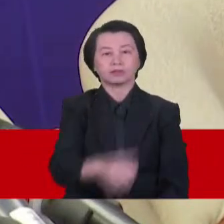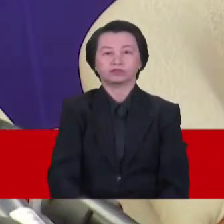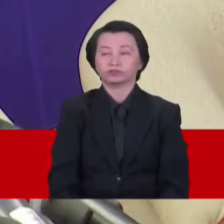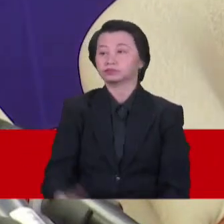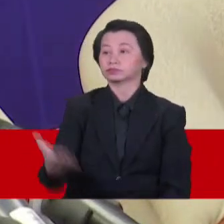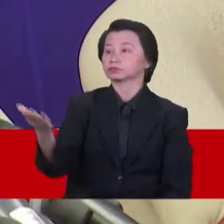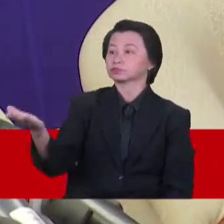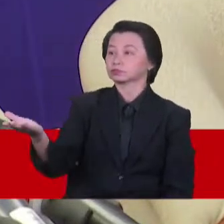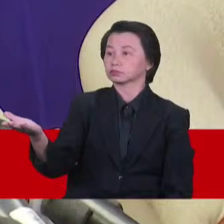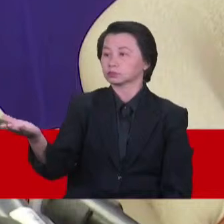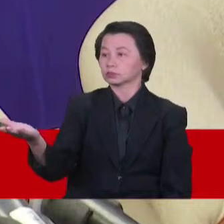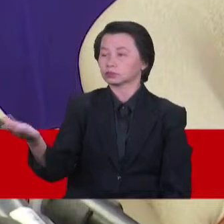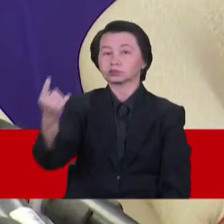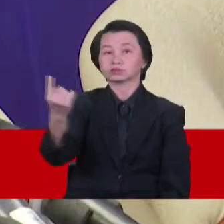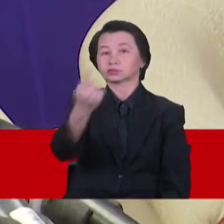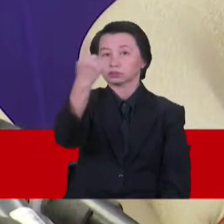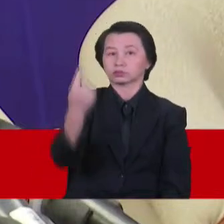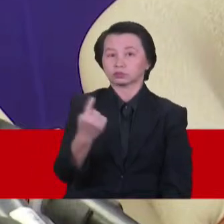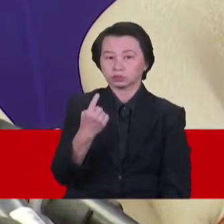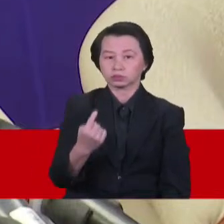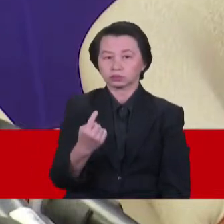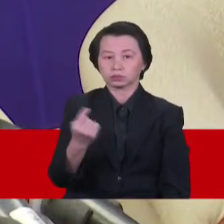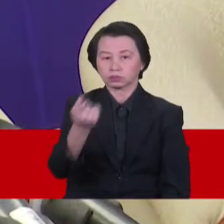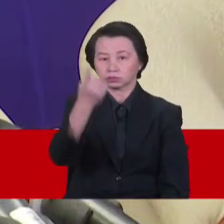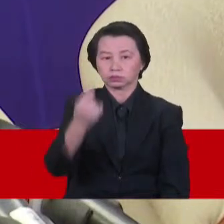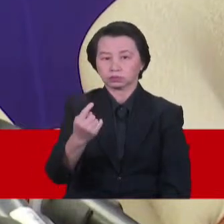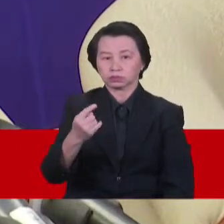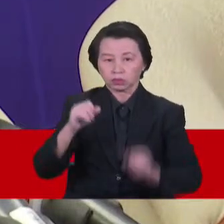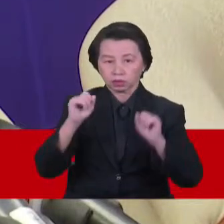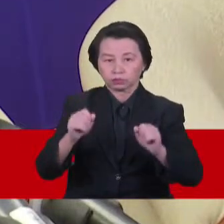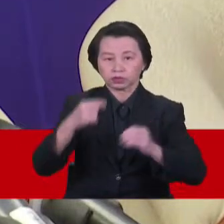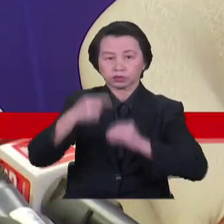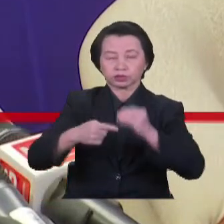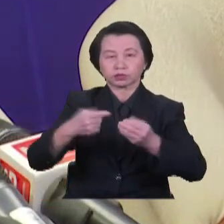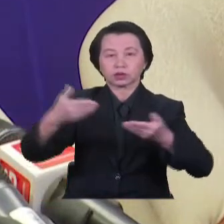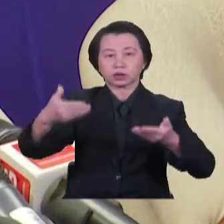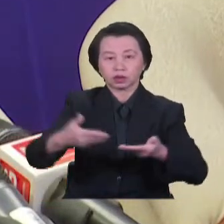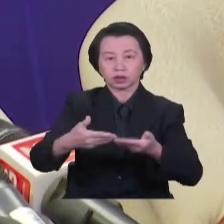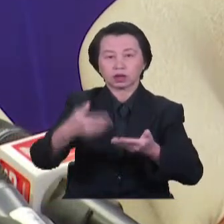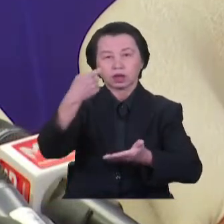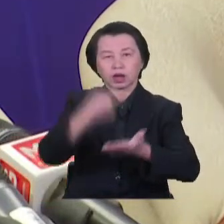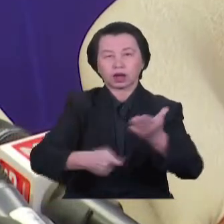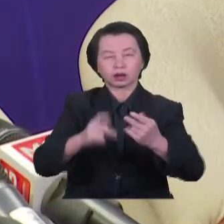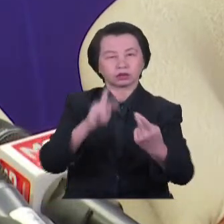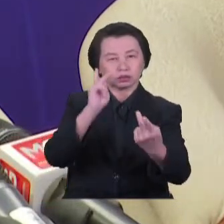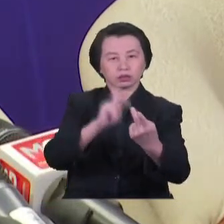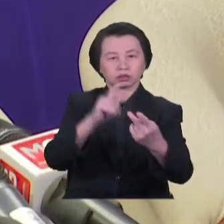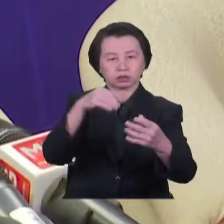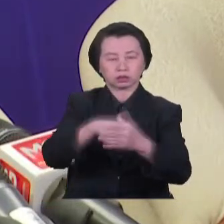Datuk ya? Boleh berikan ulasan mengenai pengenalan harga fleksibel